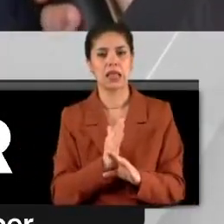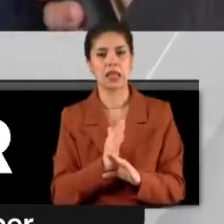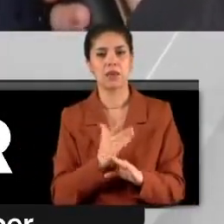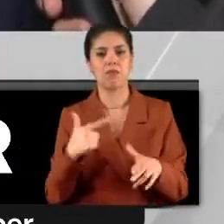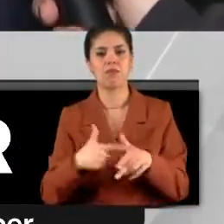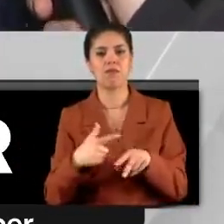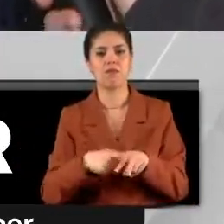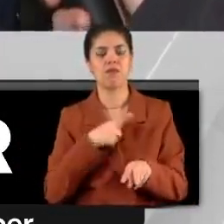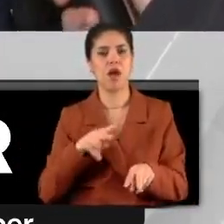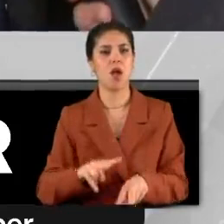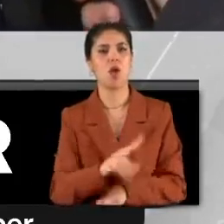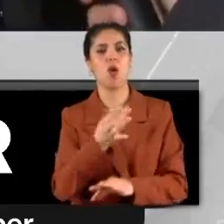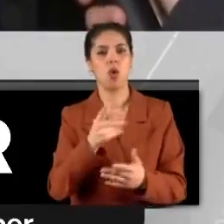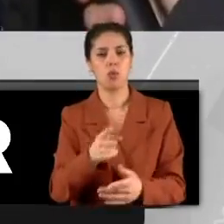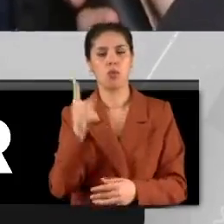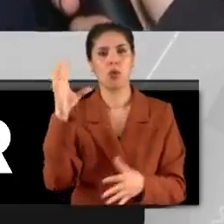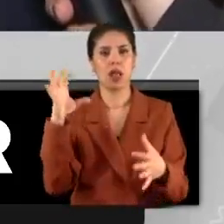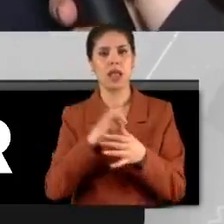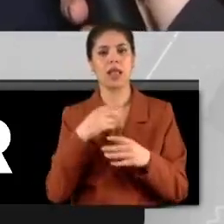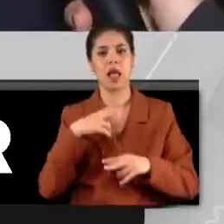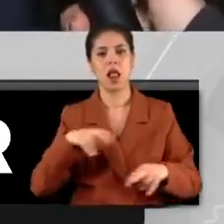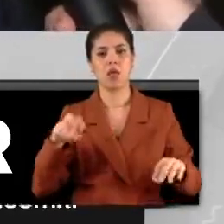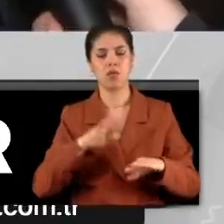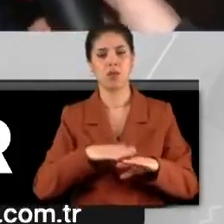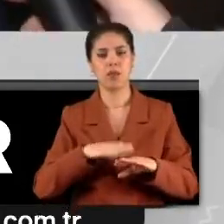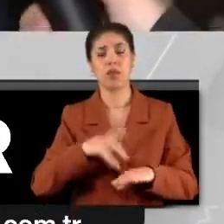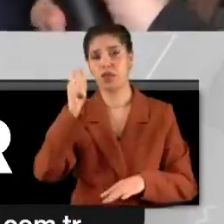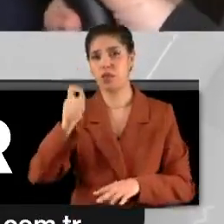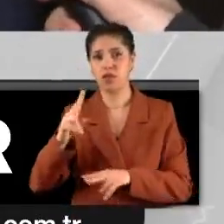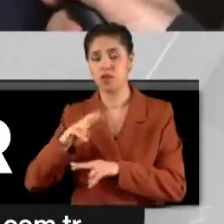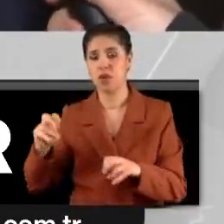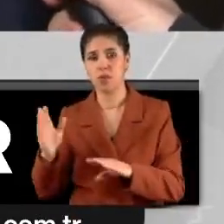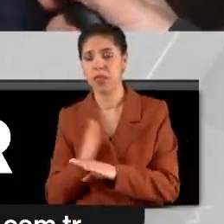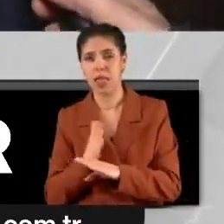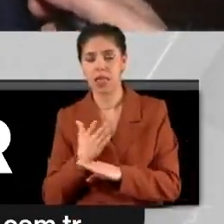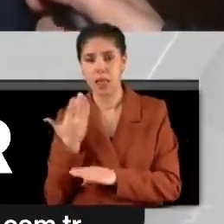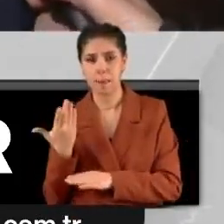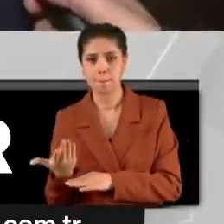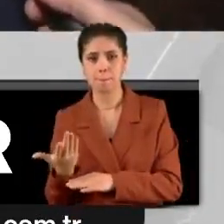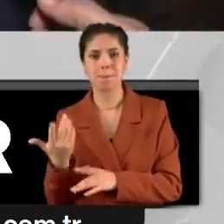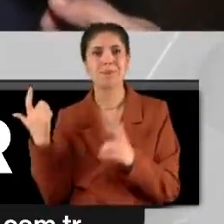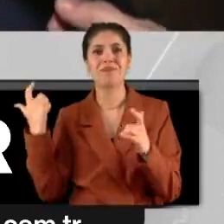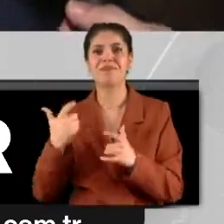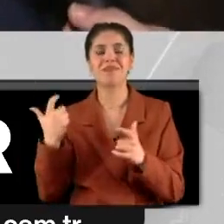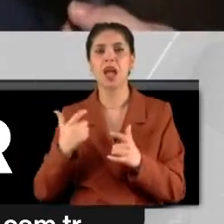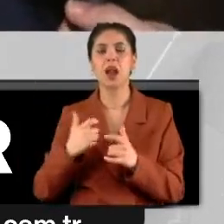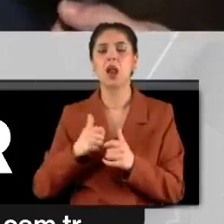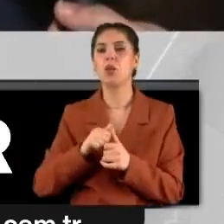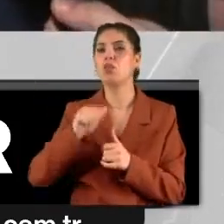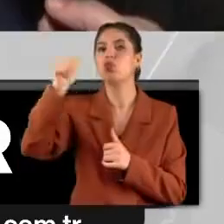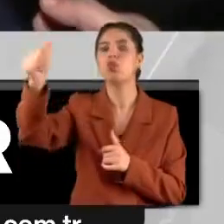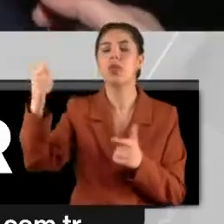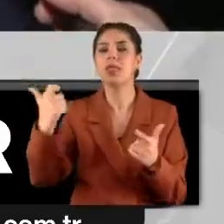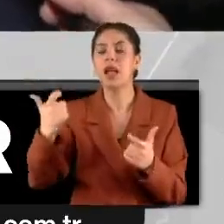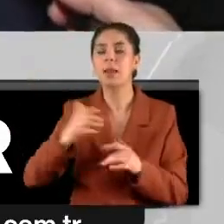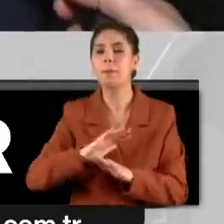fay hattı burada geçebilir. Biz bununla ilgili bir araştırma yaptık ama esas araştırmamızın da sebebi nereye kadar kırılmış fay hattı, bundan